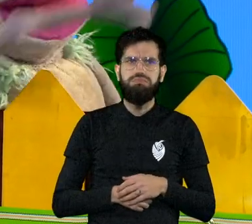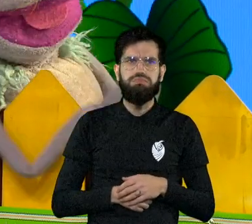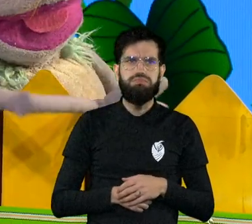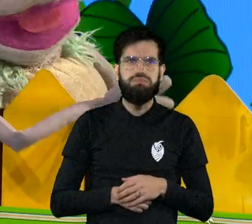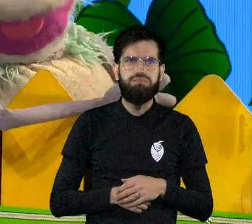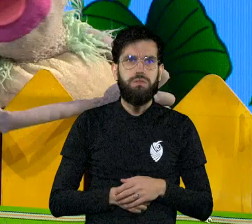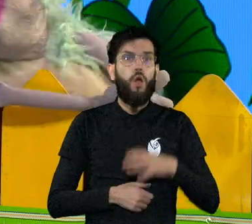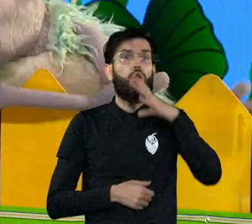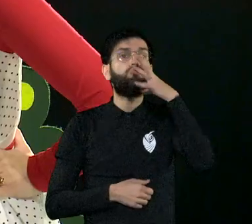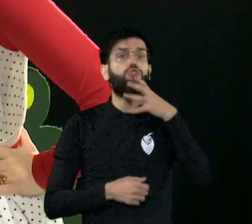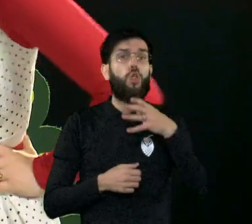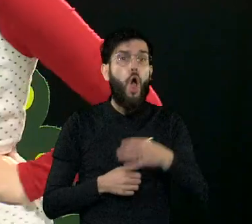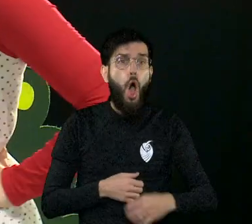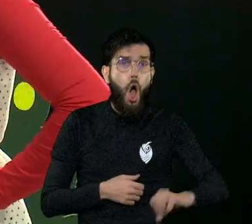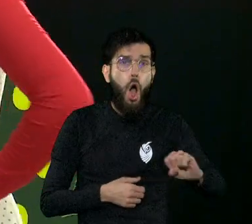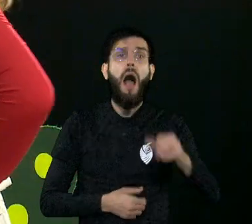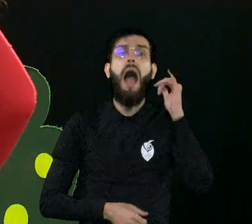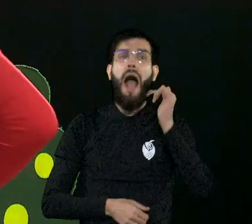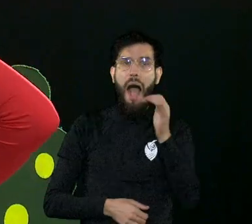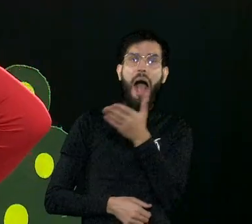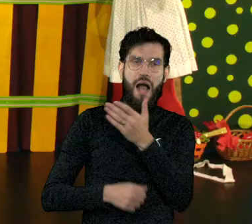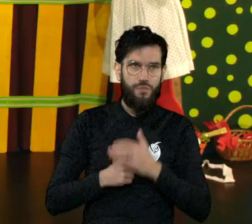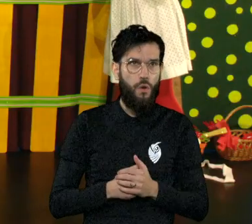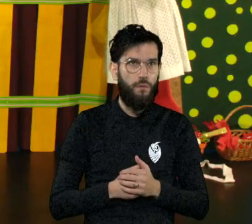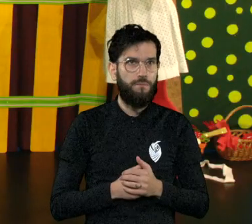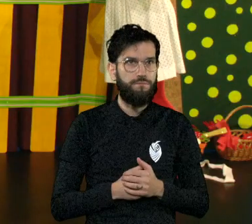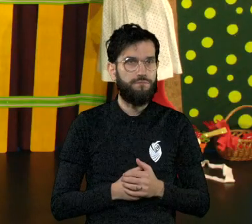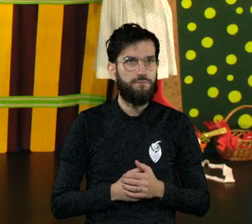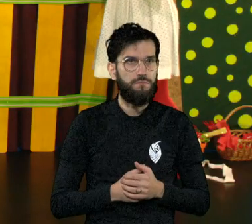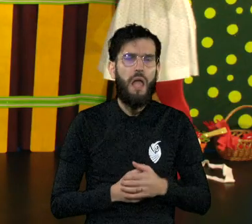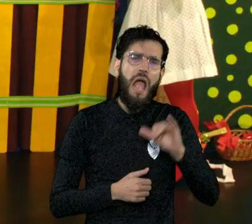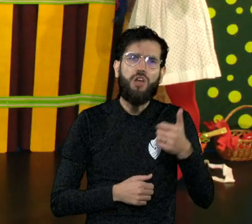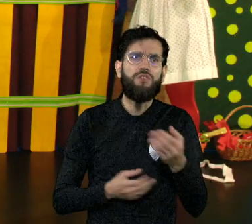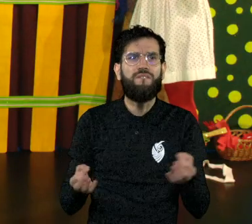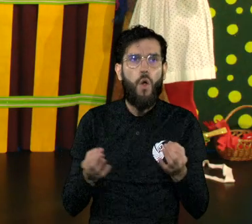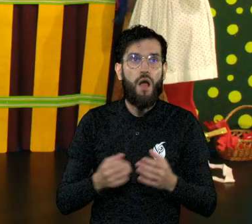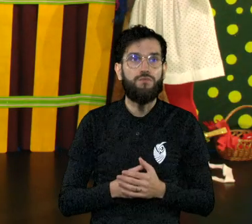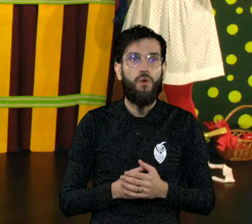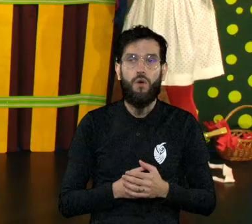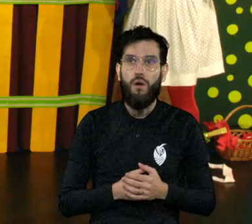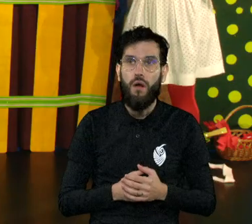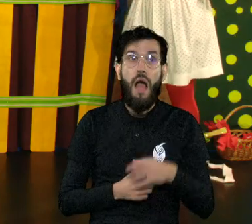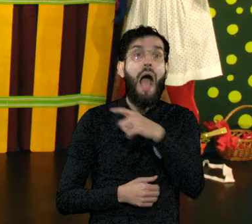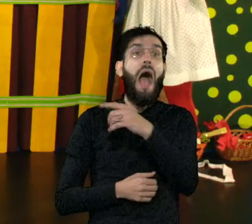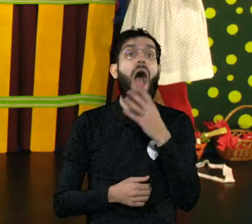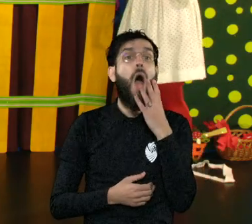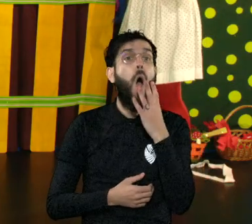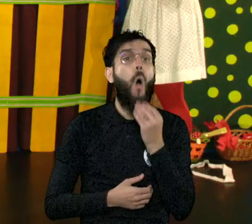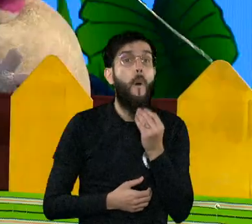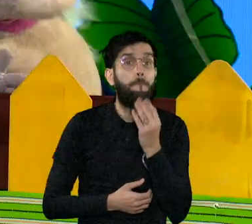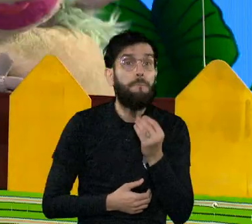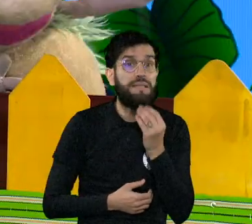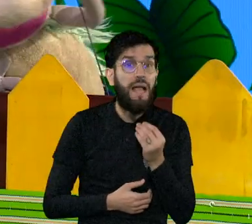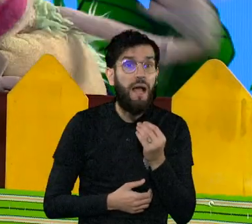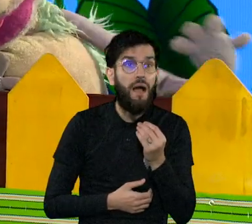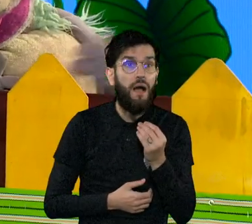To bude slon, čo poviete? No a posledné, skús nejaké posledné. To je opica. Nie,